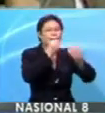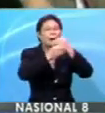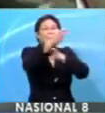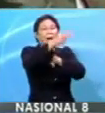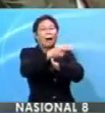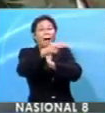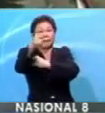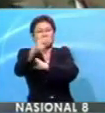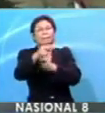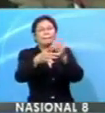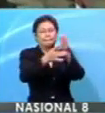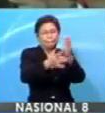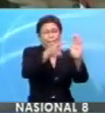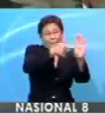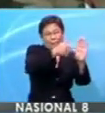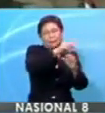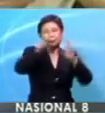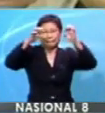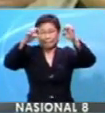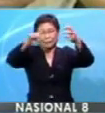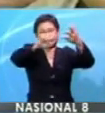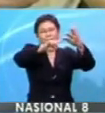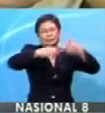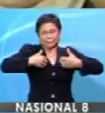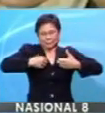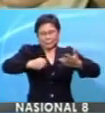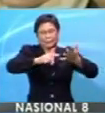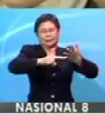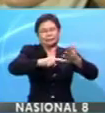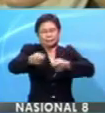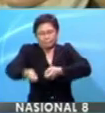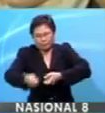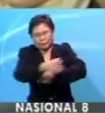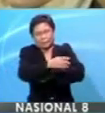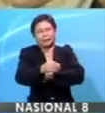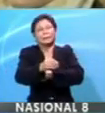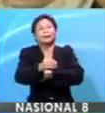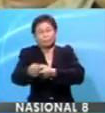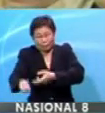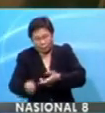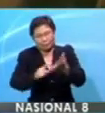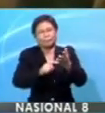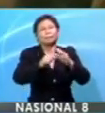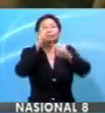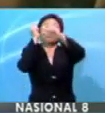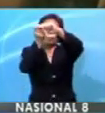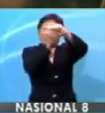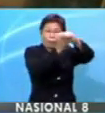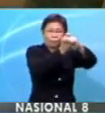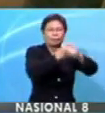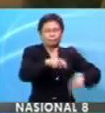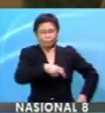halal minyak dan gas pendidikan kesihatan pertanian dan asasadi pembinaan